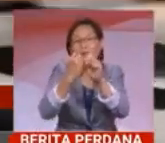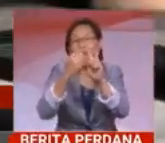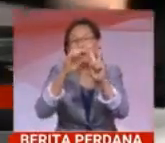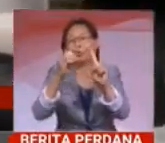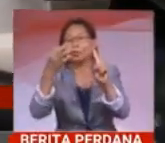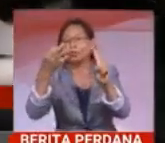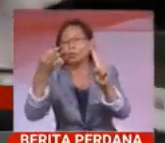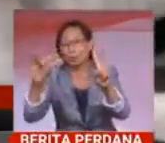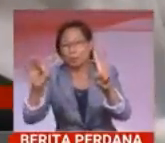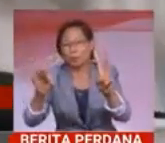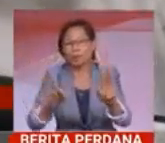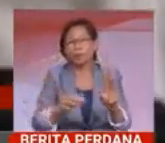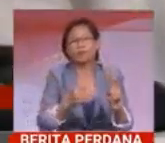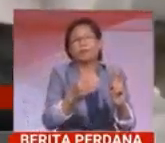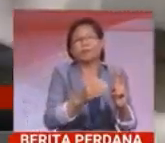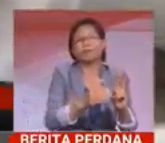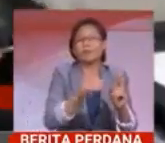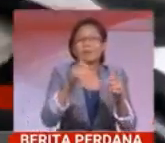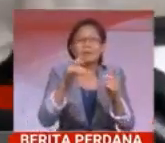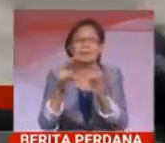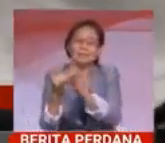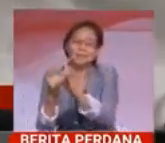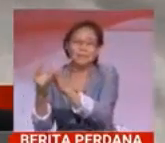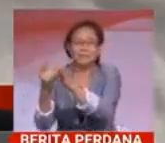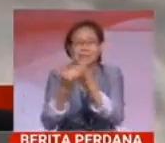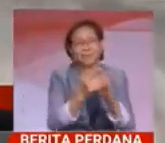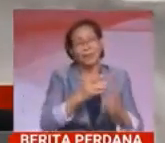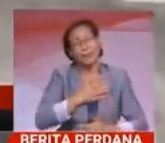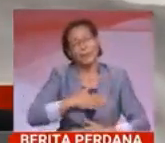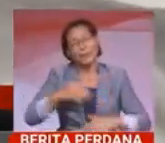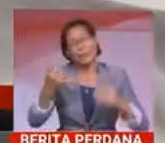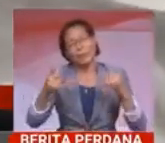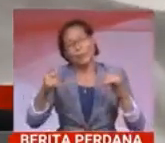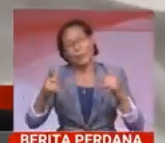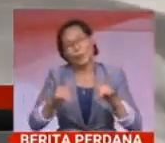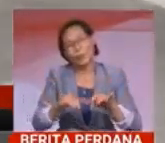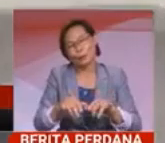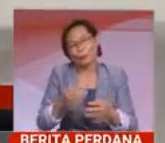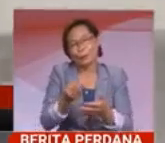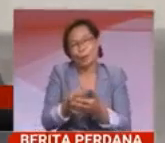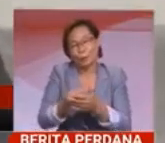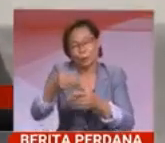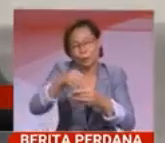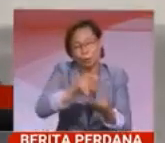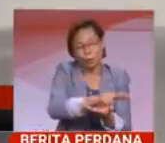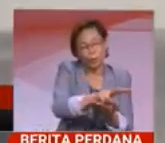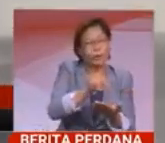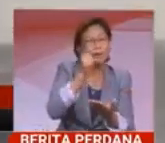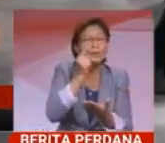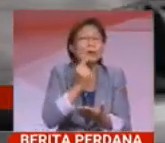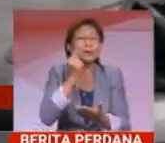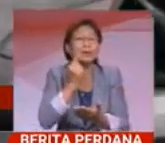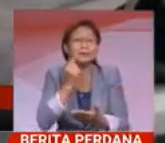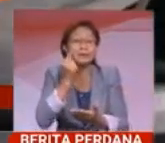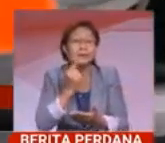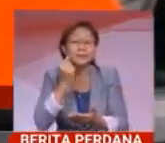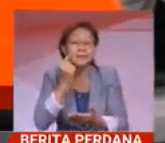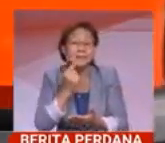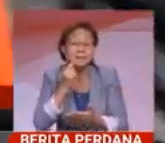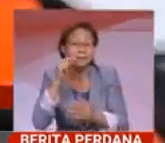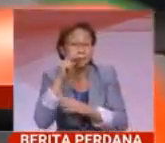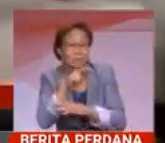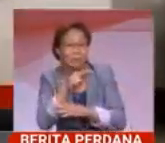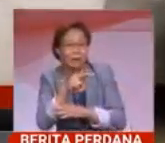mengenai pasta dikasih yang heboh dengan sebuah permainan mesin suruh warnet dalam video itu gadis pedomean aa